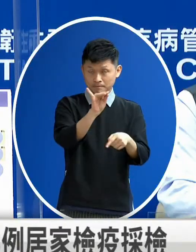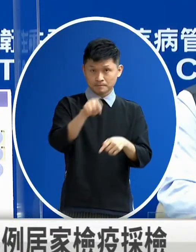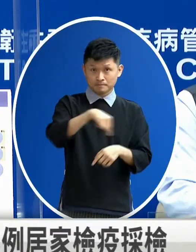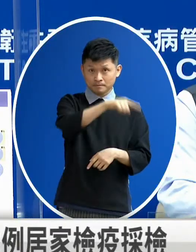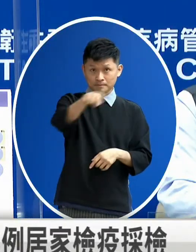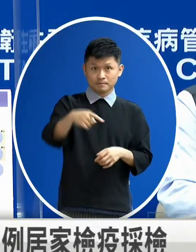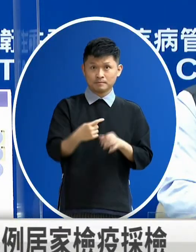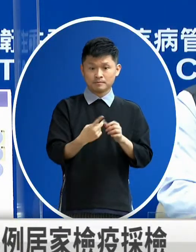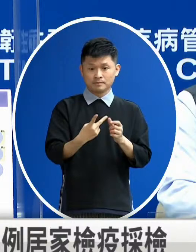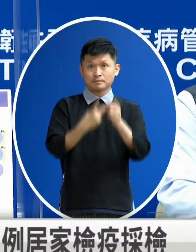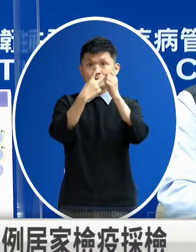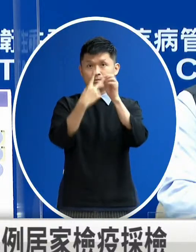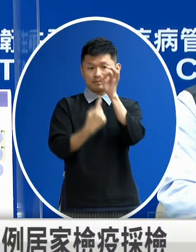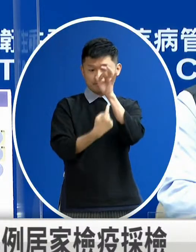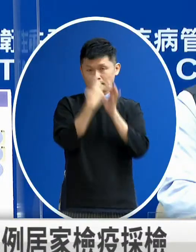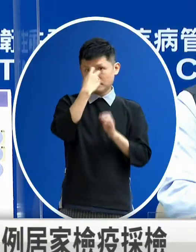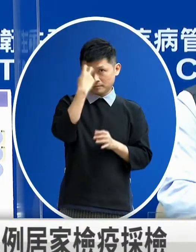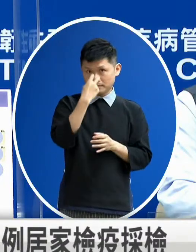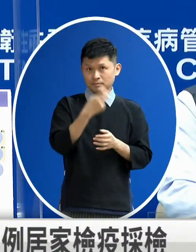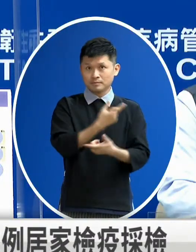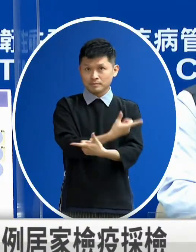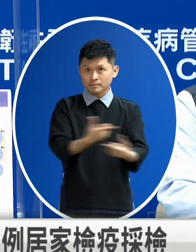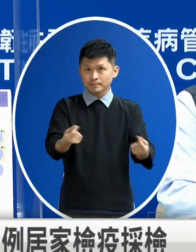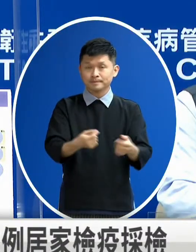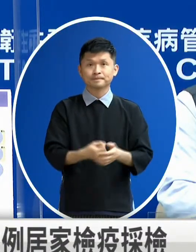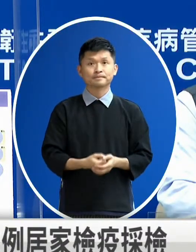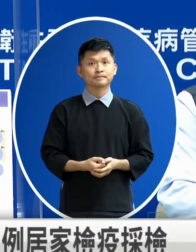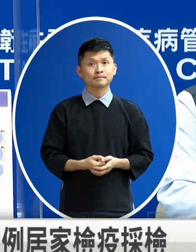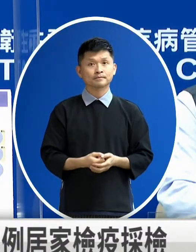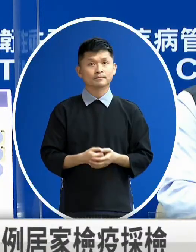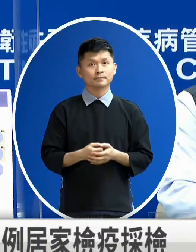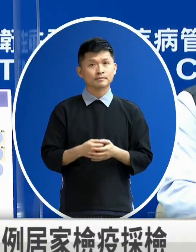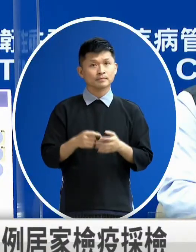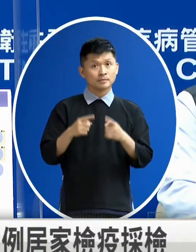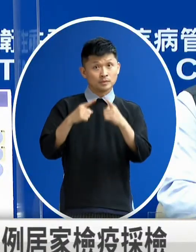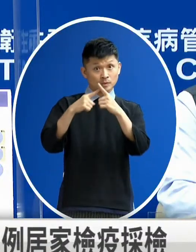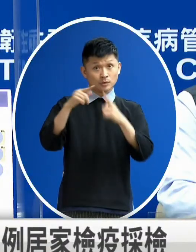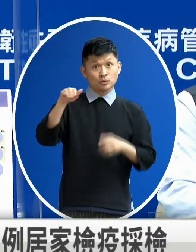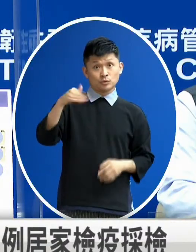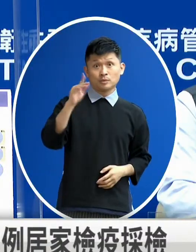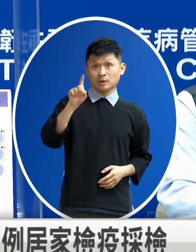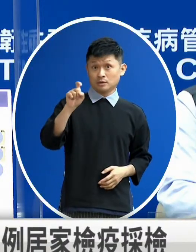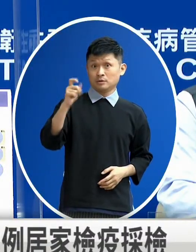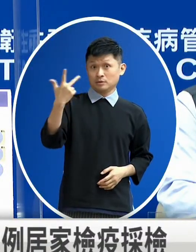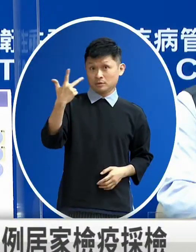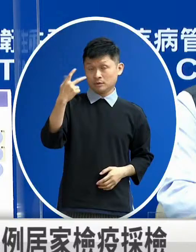采，那这里面预计要采的是917位，